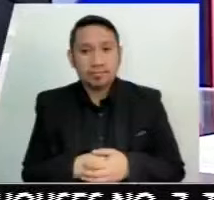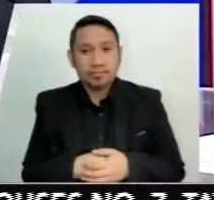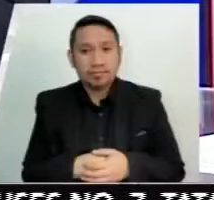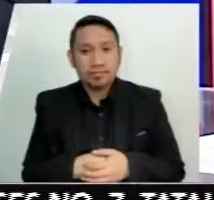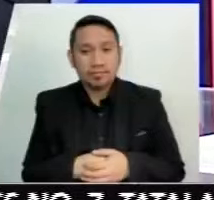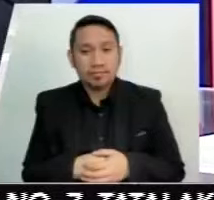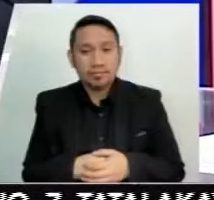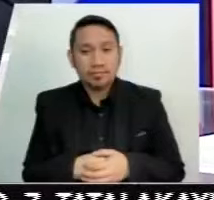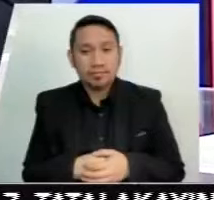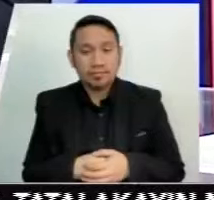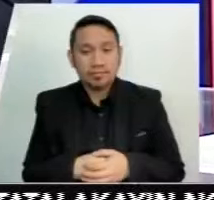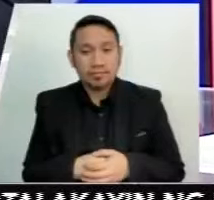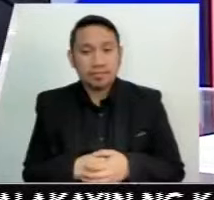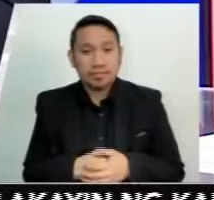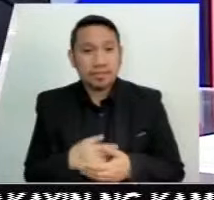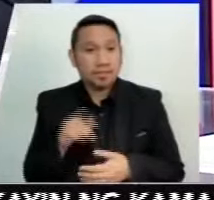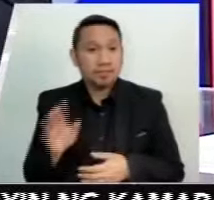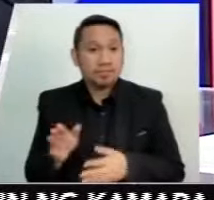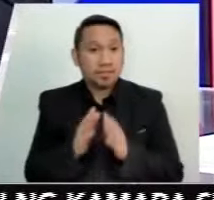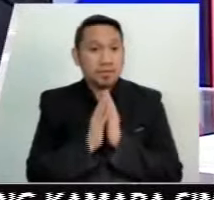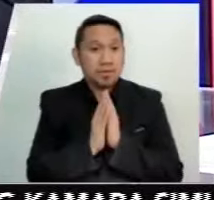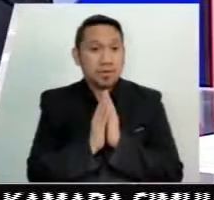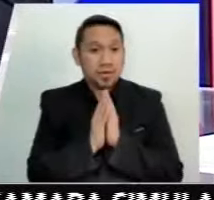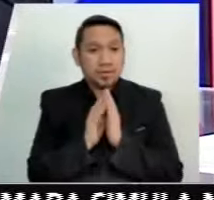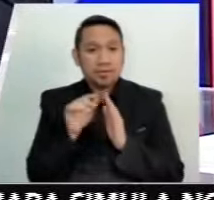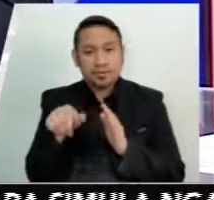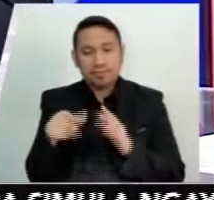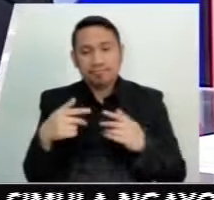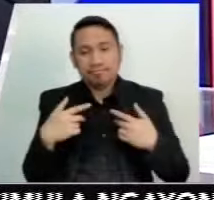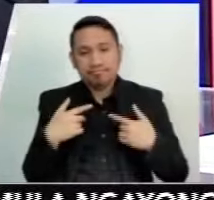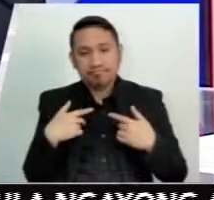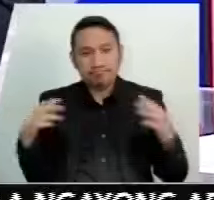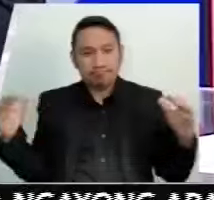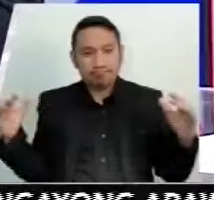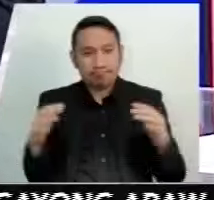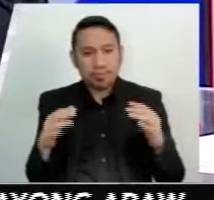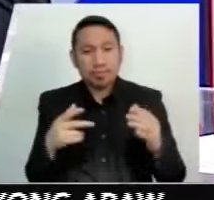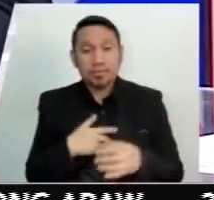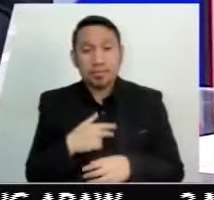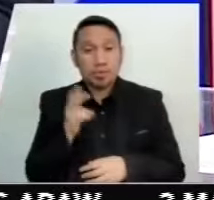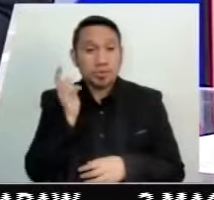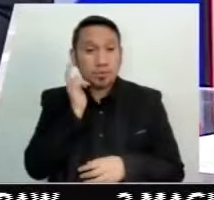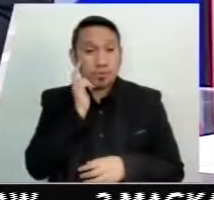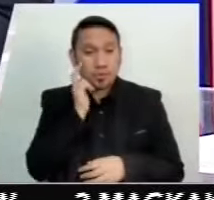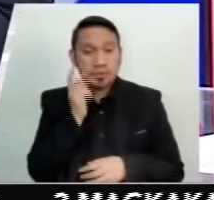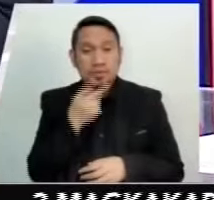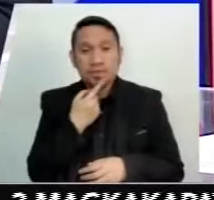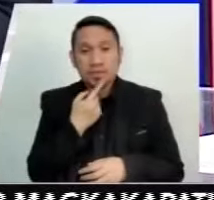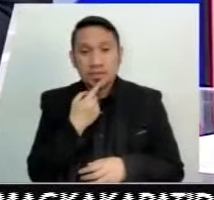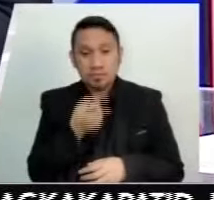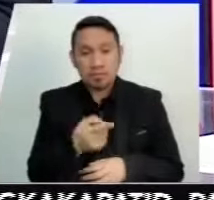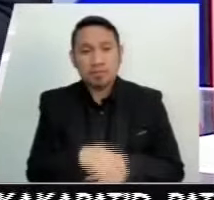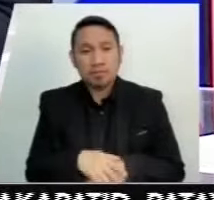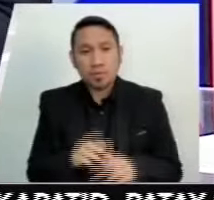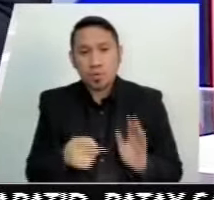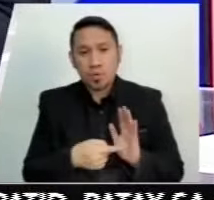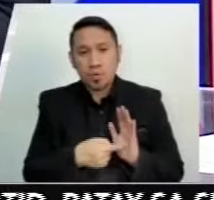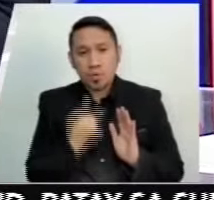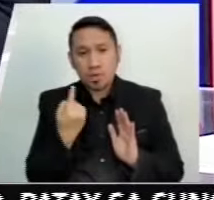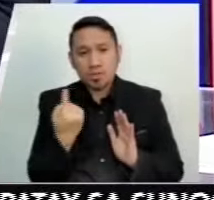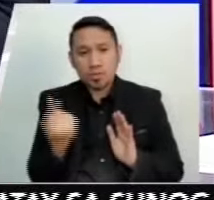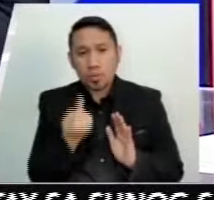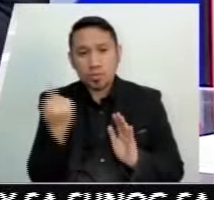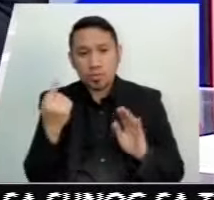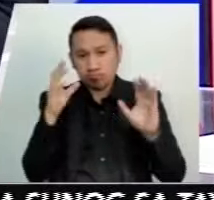Sa isang prayer rally sa Cebu City, giniitid dating Pangulong Rodrigo Duterte na dapat manatiling isang termino lang ang presidente ng Pilipinas, lalo't